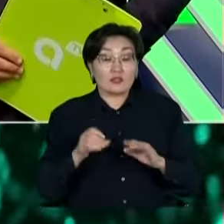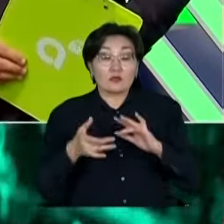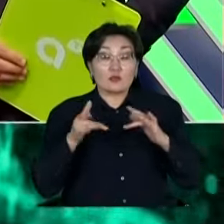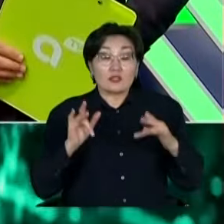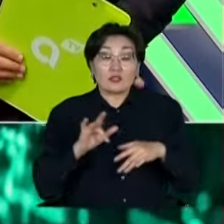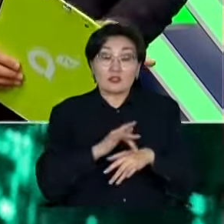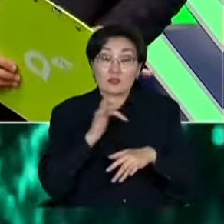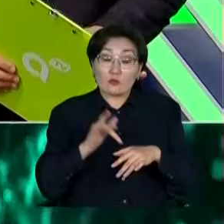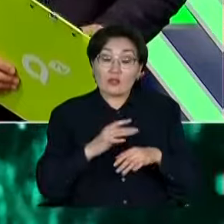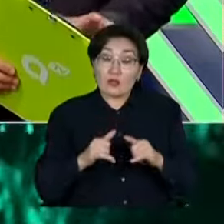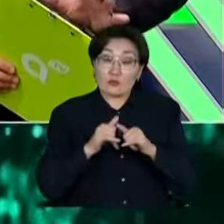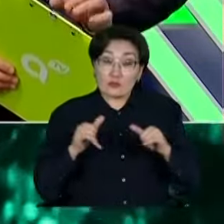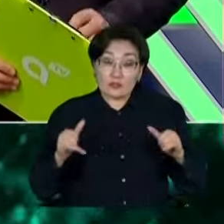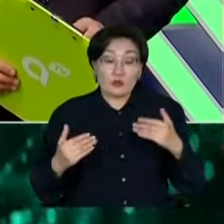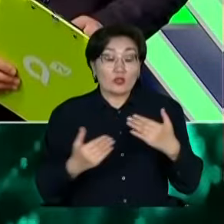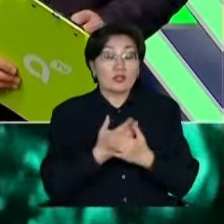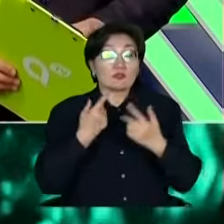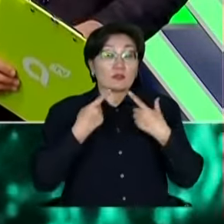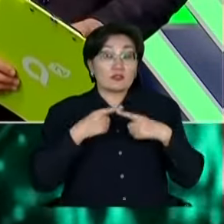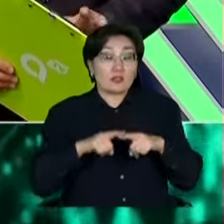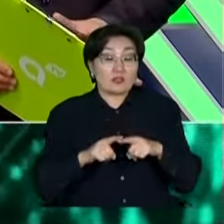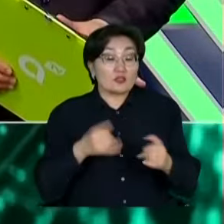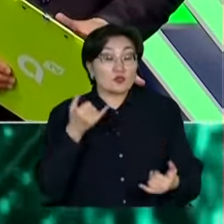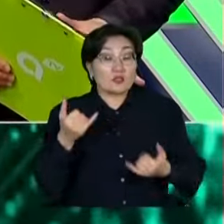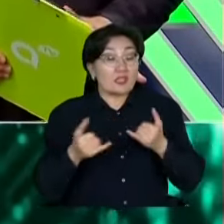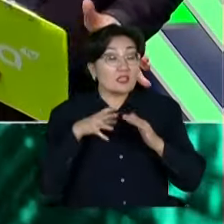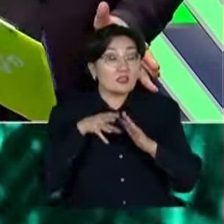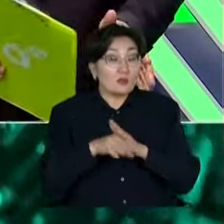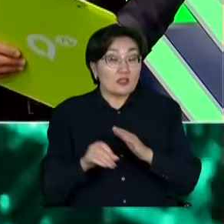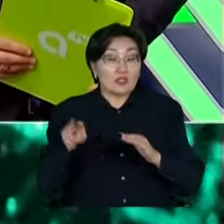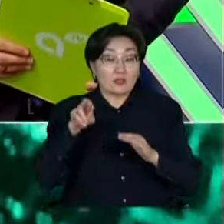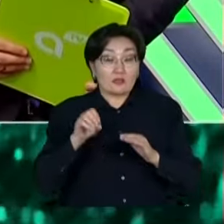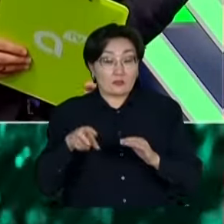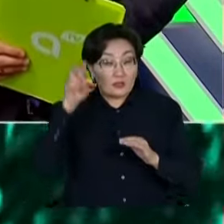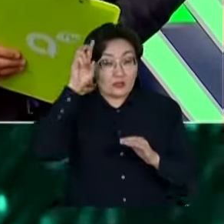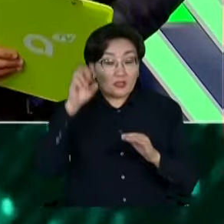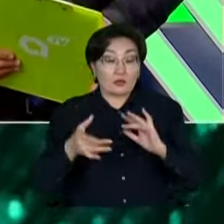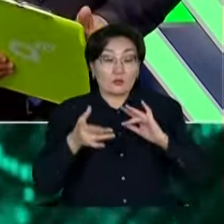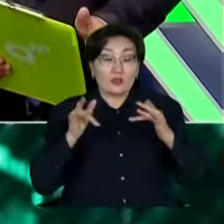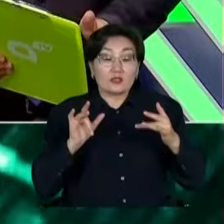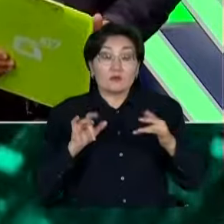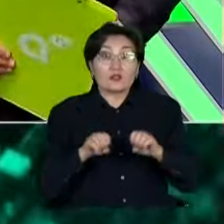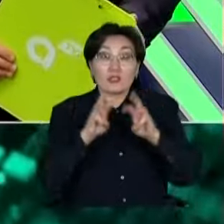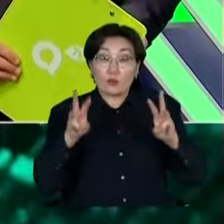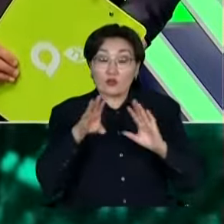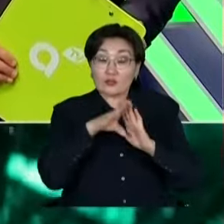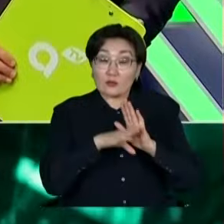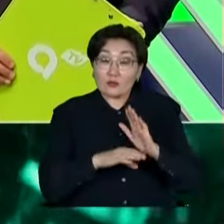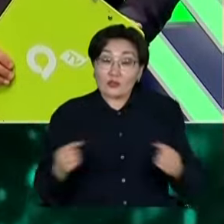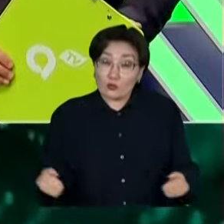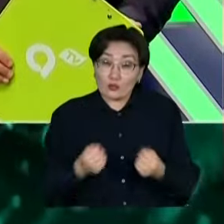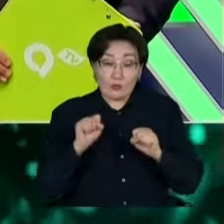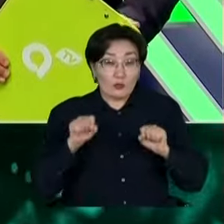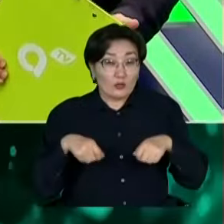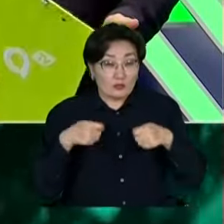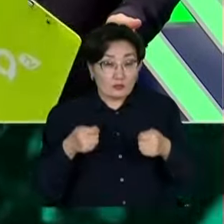цифрлық қызметтерді дамытуға, жаңа технологиялық сервистерді енгізуге, сондай-ақ мемлекеттік цифрландыру бағдарламаларын қолдауға мүмкіндік